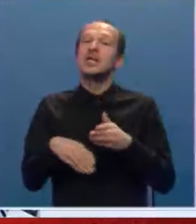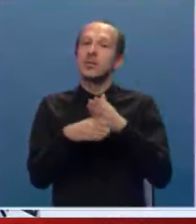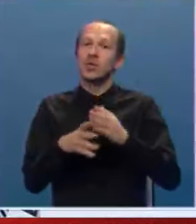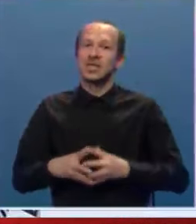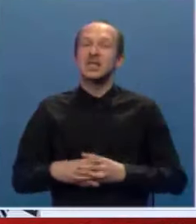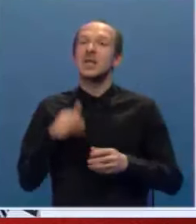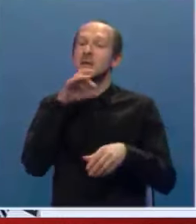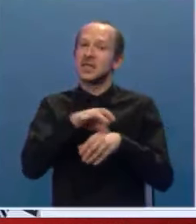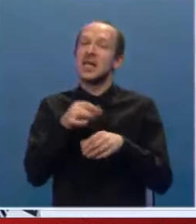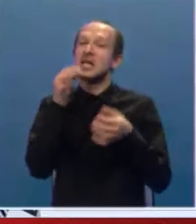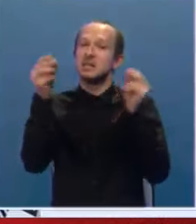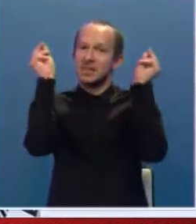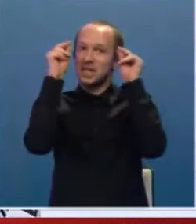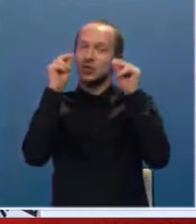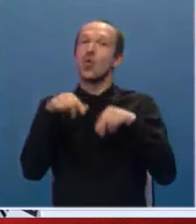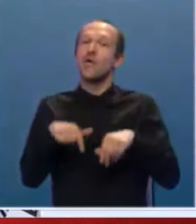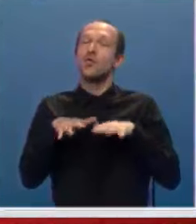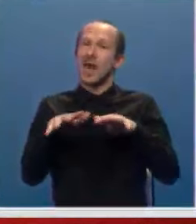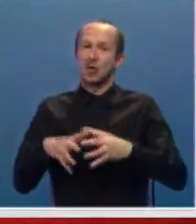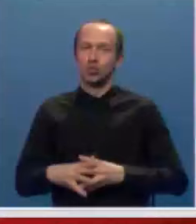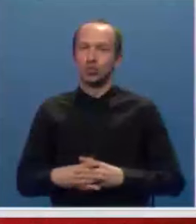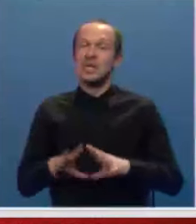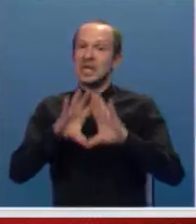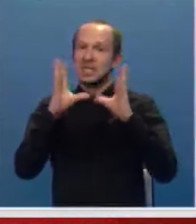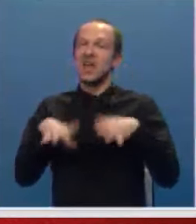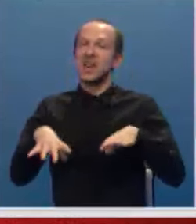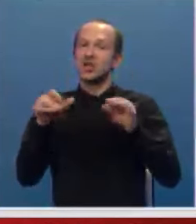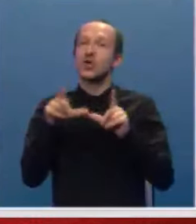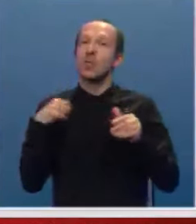doktore medicine da se specijalizuju za ovu granu. Sve to naći